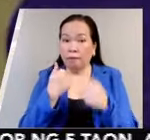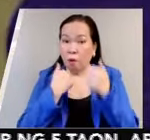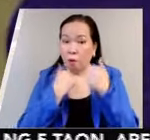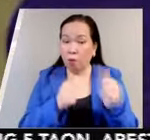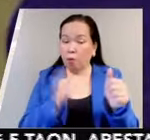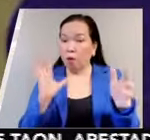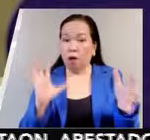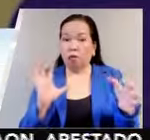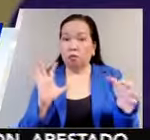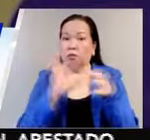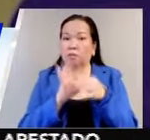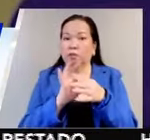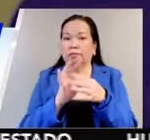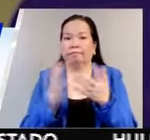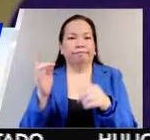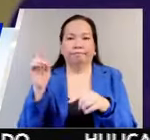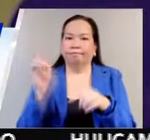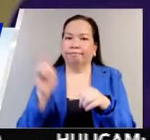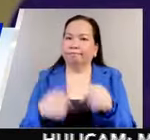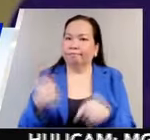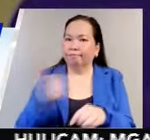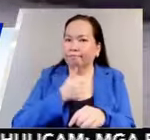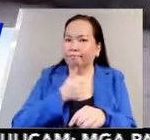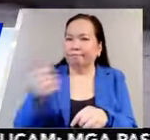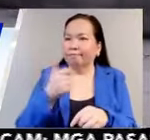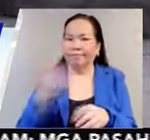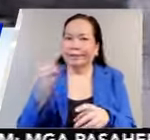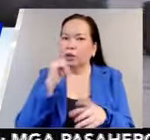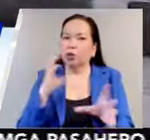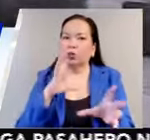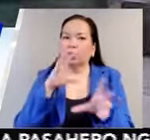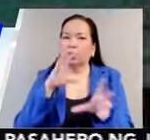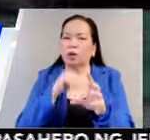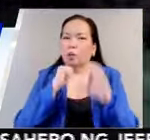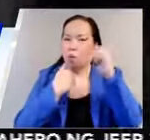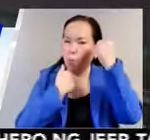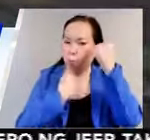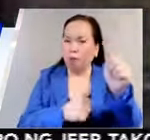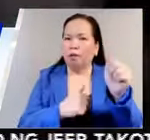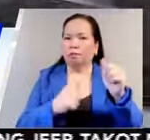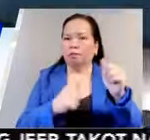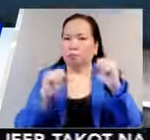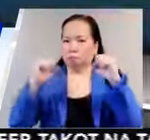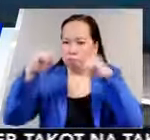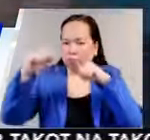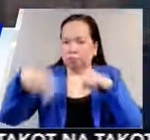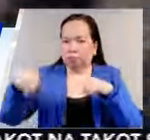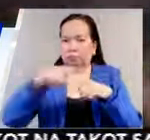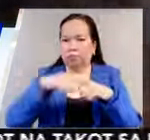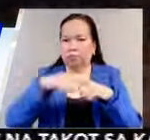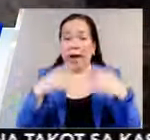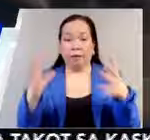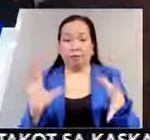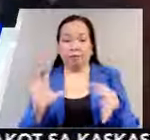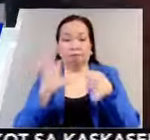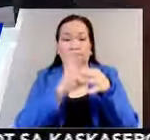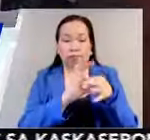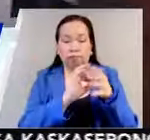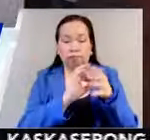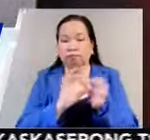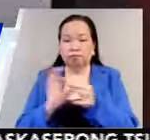bumiyahe due to non-consolidation yung April 30. Matapos ang consolidation, isasagawa ang route rationalization